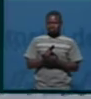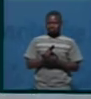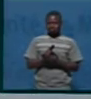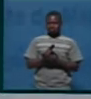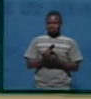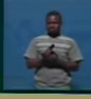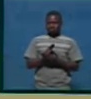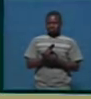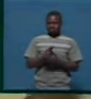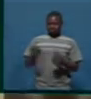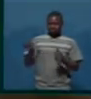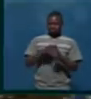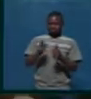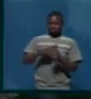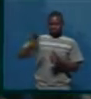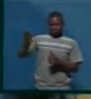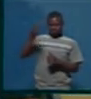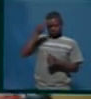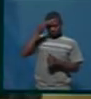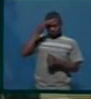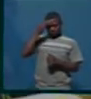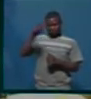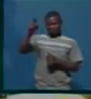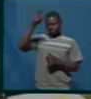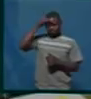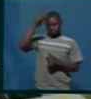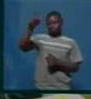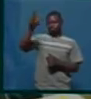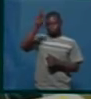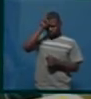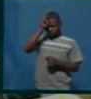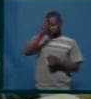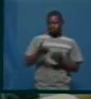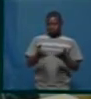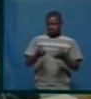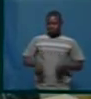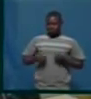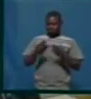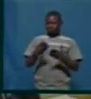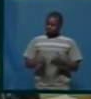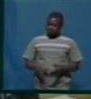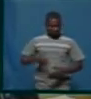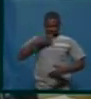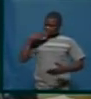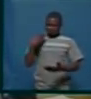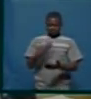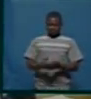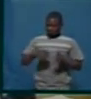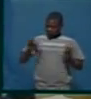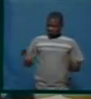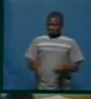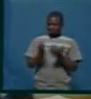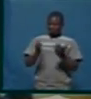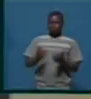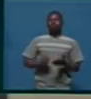Le Premier ministre Paul Kabatieba veut donner un coup d'accélérateur au développement des pôles de croissance au Burkina